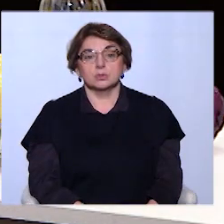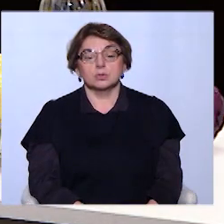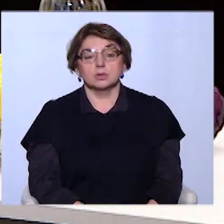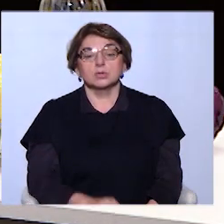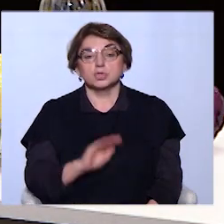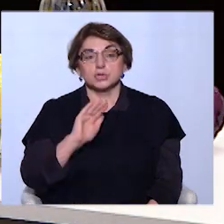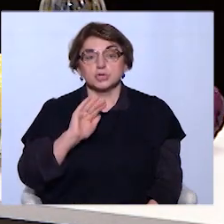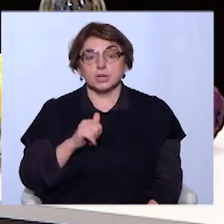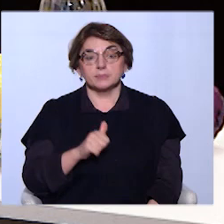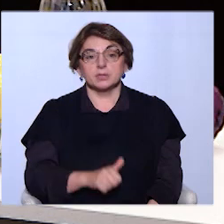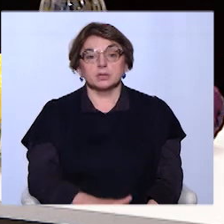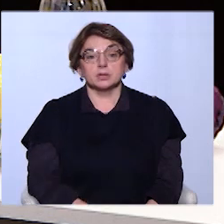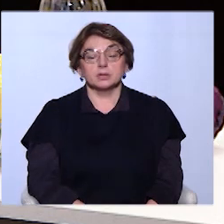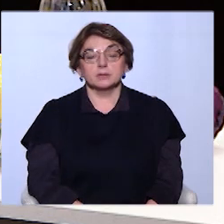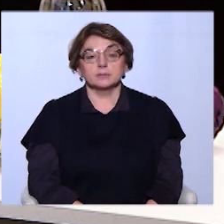შემდეგი.